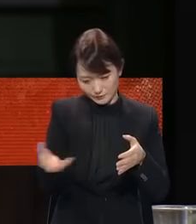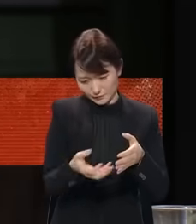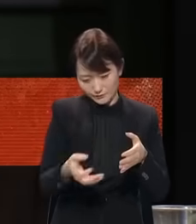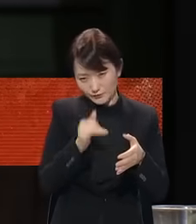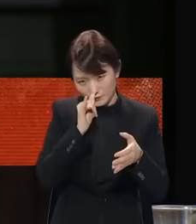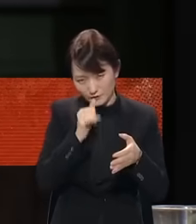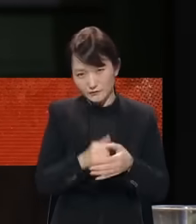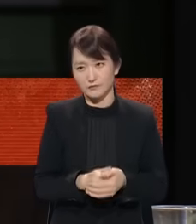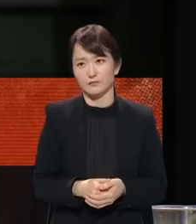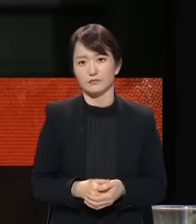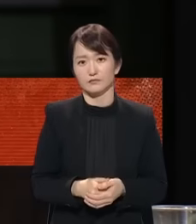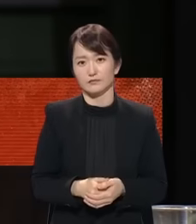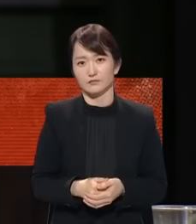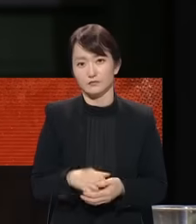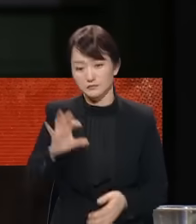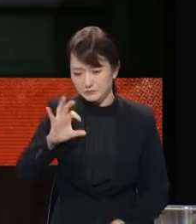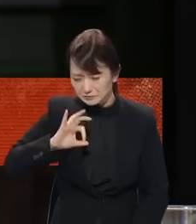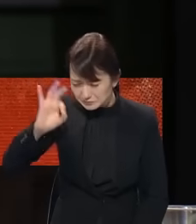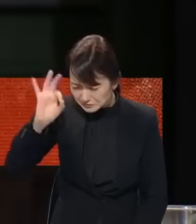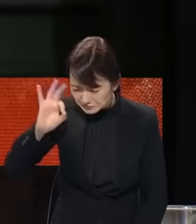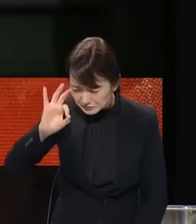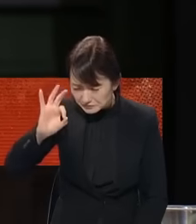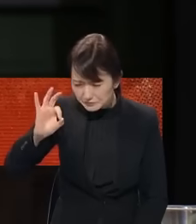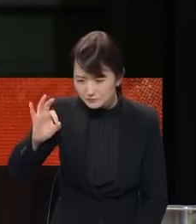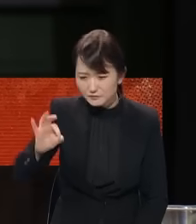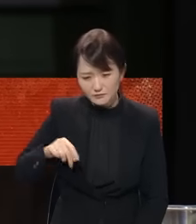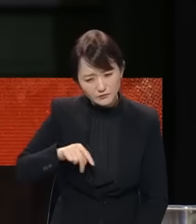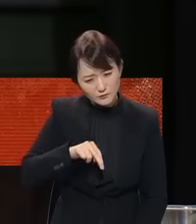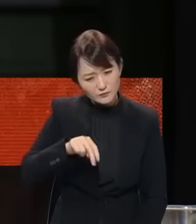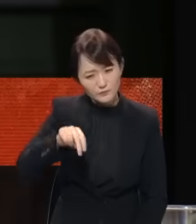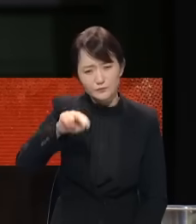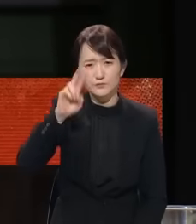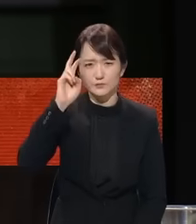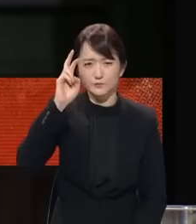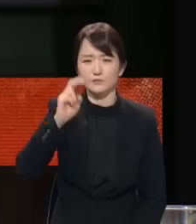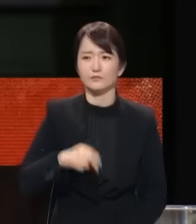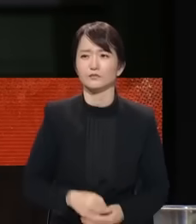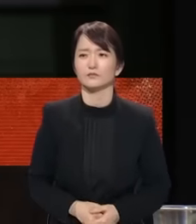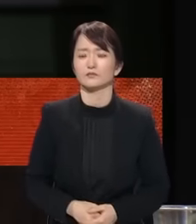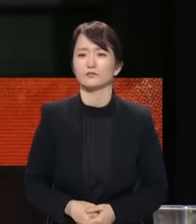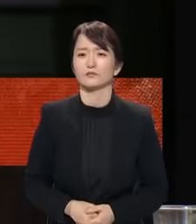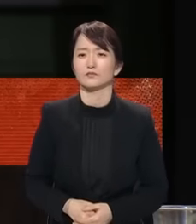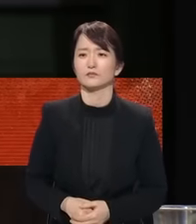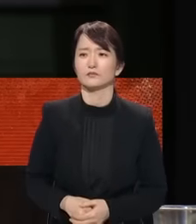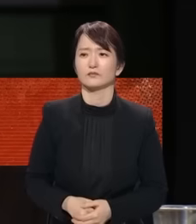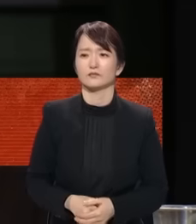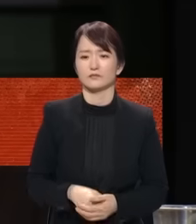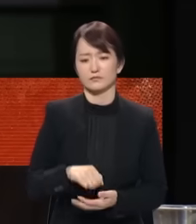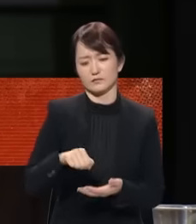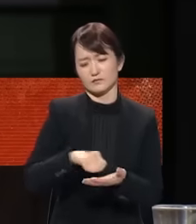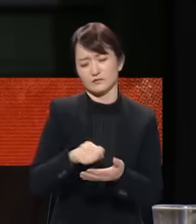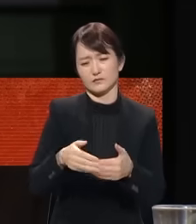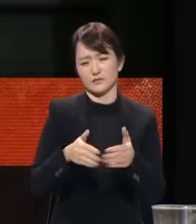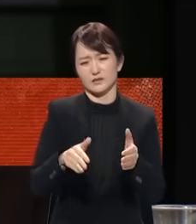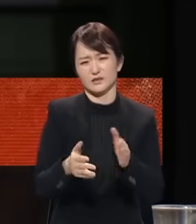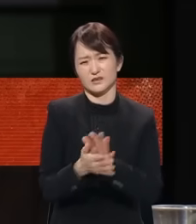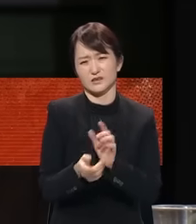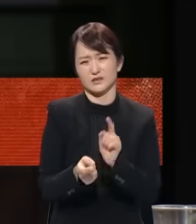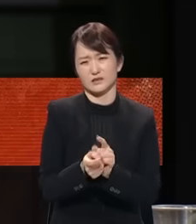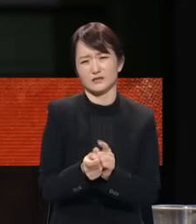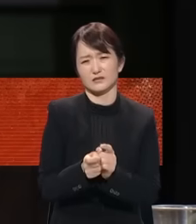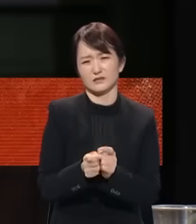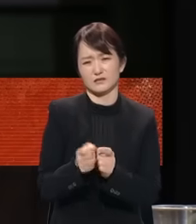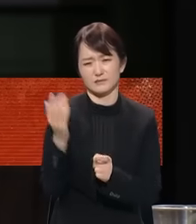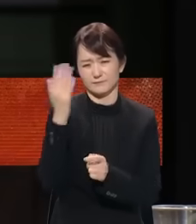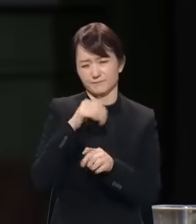뭐 화장실을 찾다가 이렇게 올라온 게 아니겠냐라고 추측만 할 수 있는 상황인데요. 이 결국 제보자가 저 세탁실을 직접 청소를 했습니다. 이